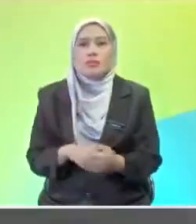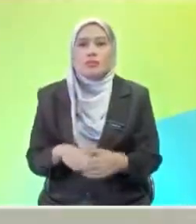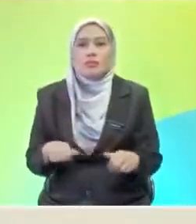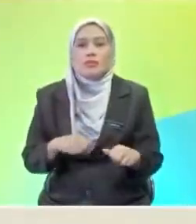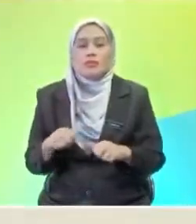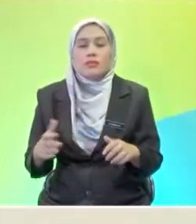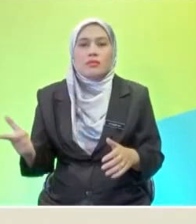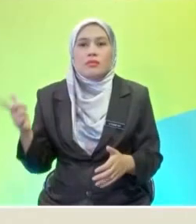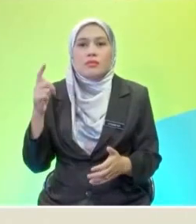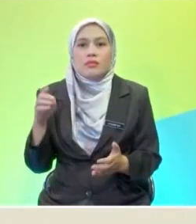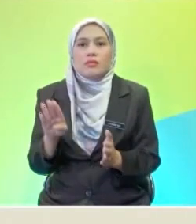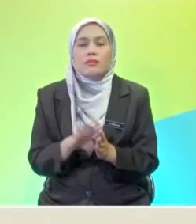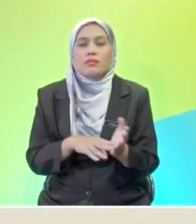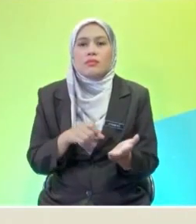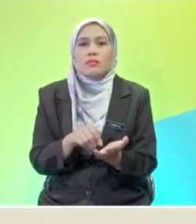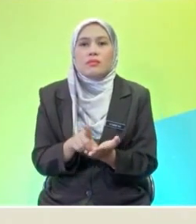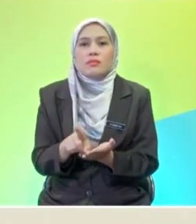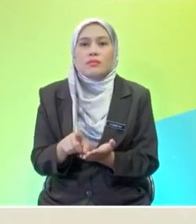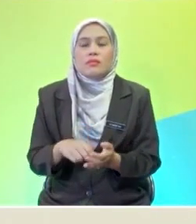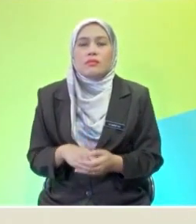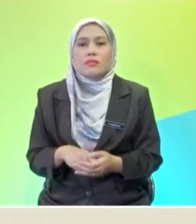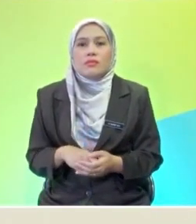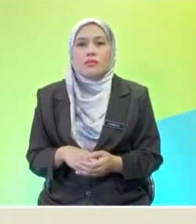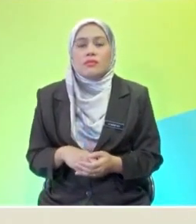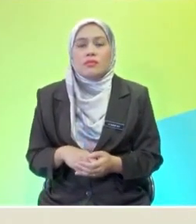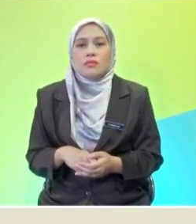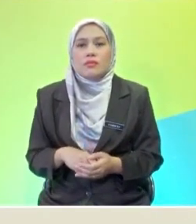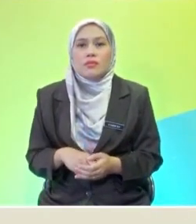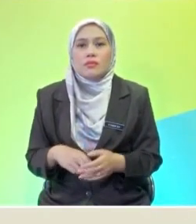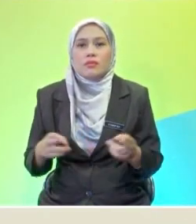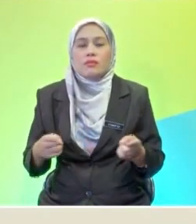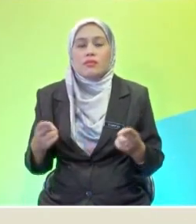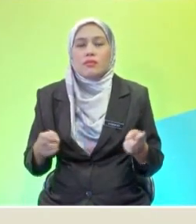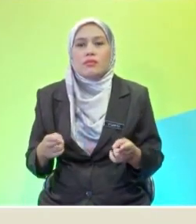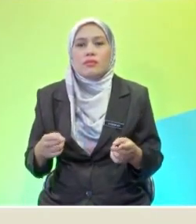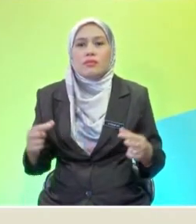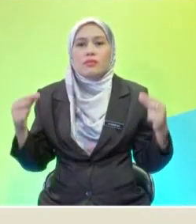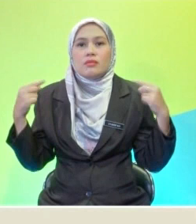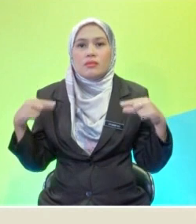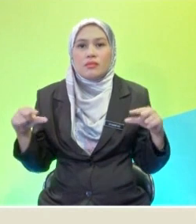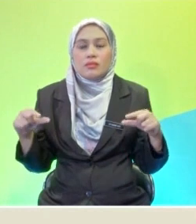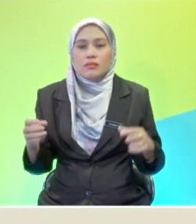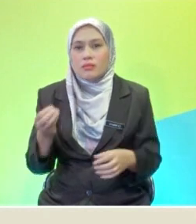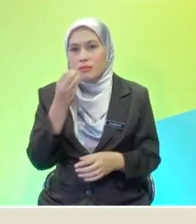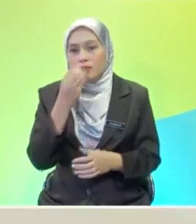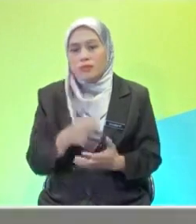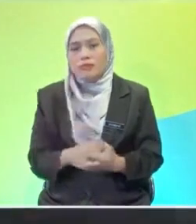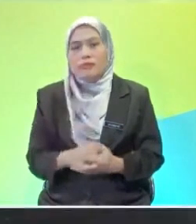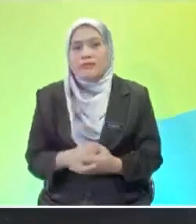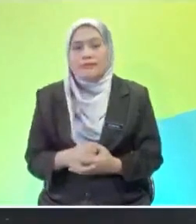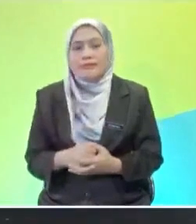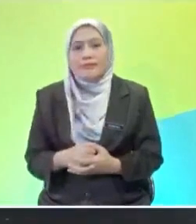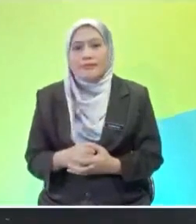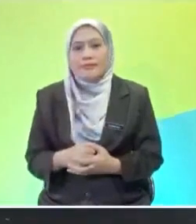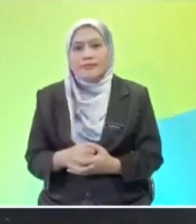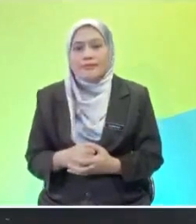sekali. Yeah. Okey, ada lagi. Mengusahakan gerai makan. Nampaknya semua hari ini menunjukkan prestasi yang baiklah untuk segmen ini. Betul. Jadi saya nak